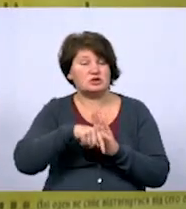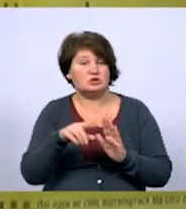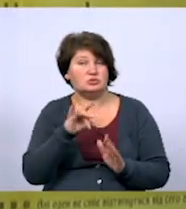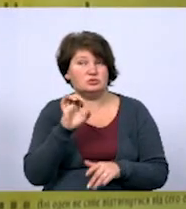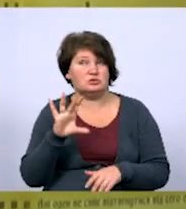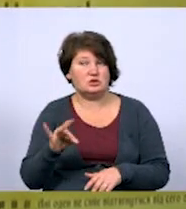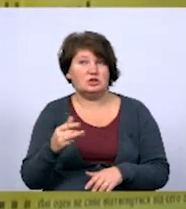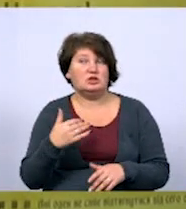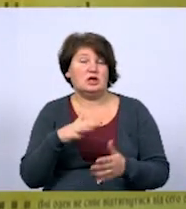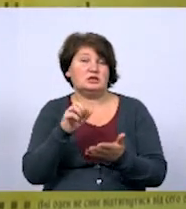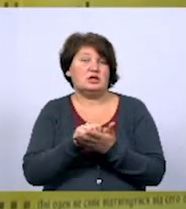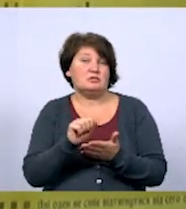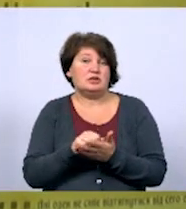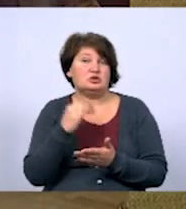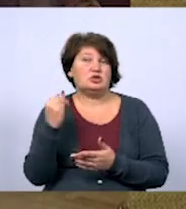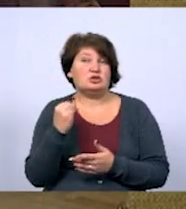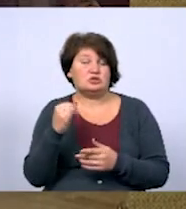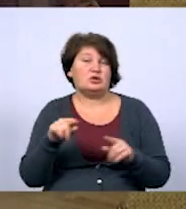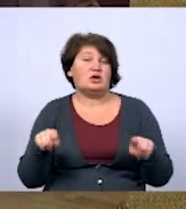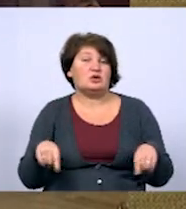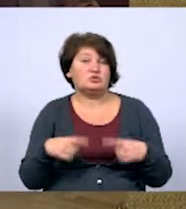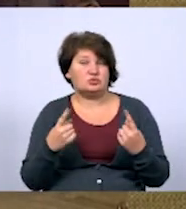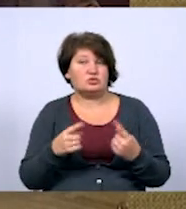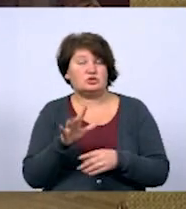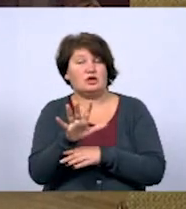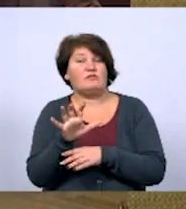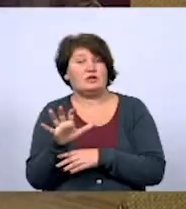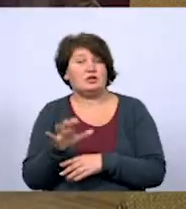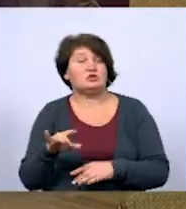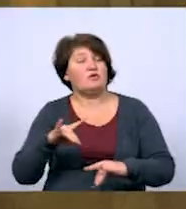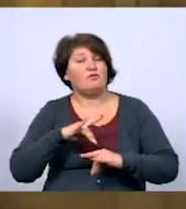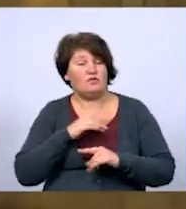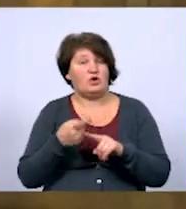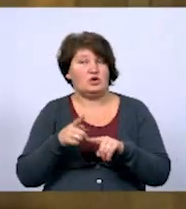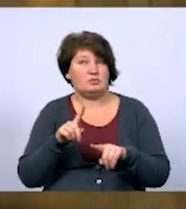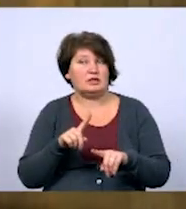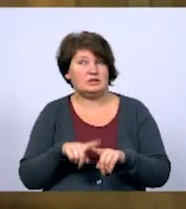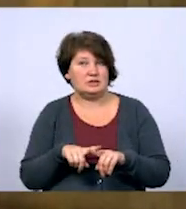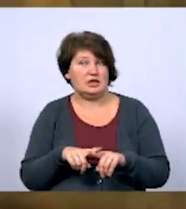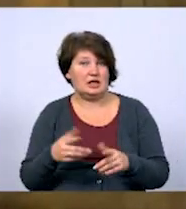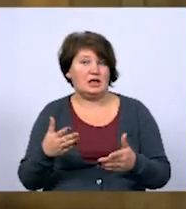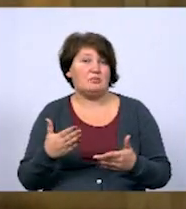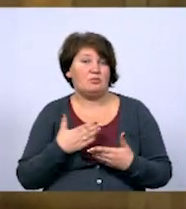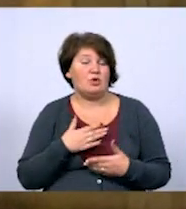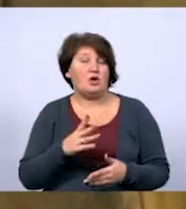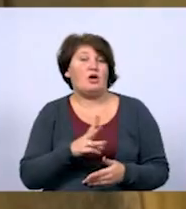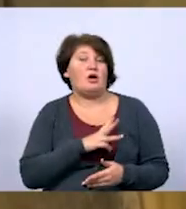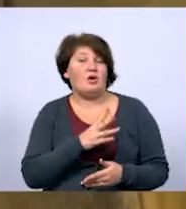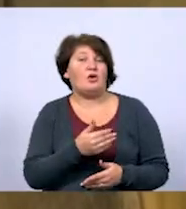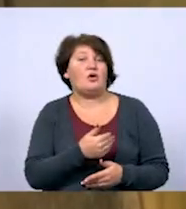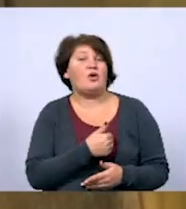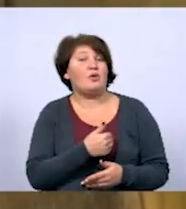займаюся військово-історичною реконструкцією і колоризацією світлин того періоду, тож форма – це, по суті, таке моє хобі. І мене